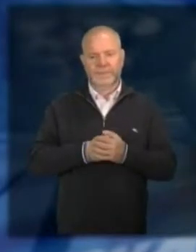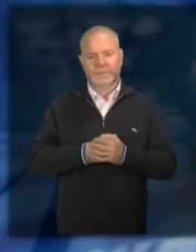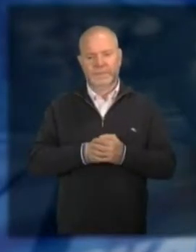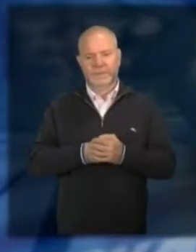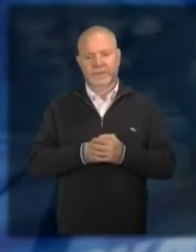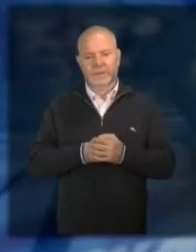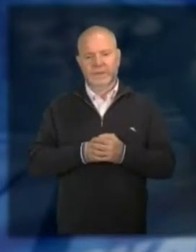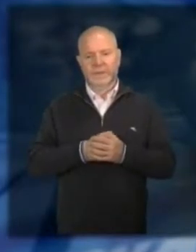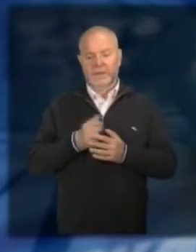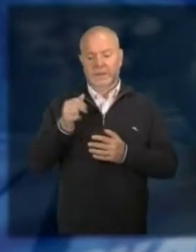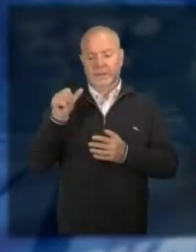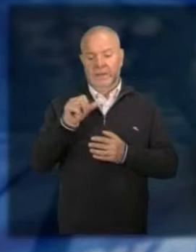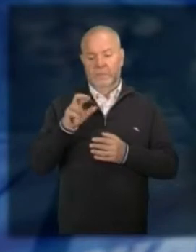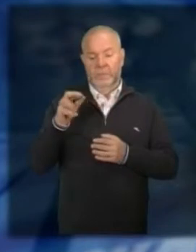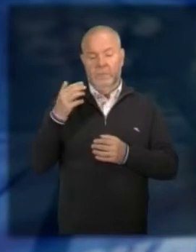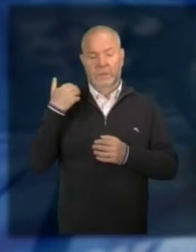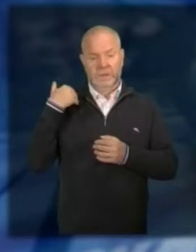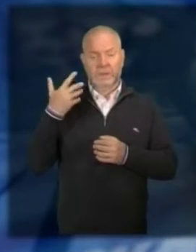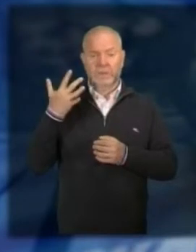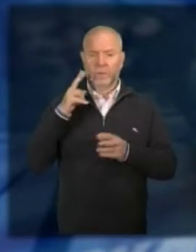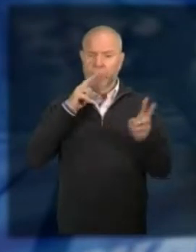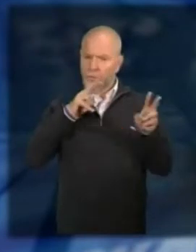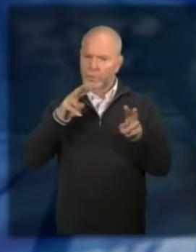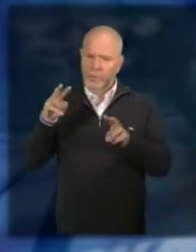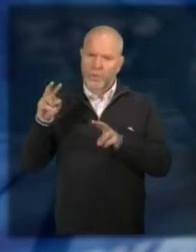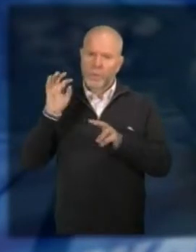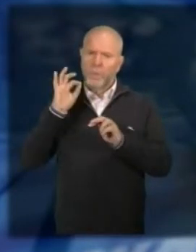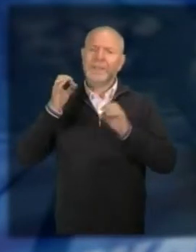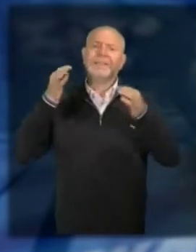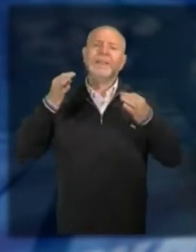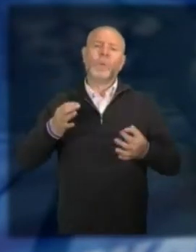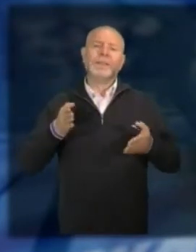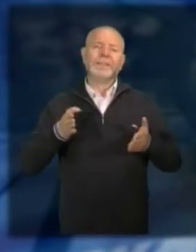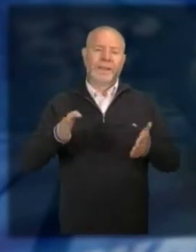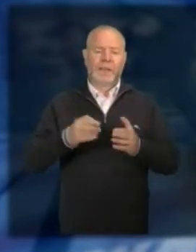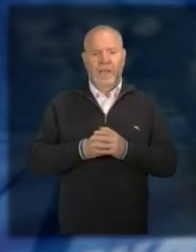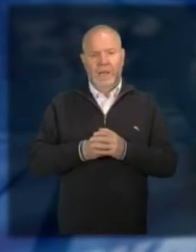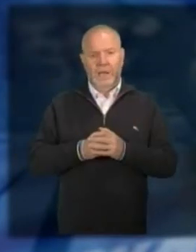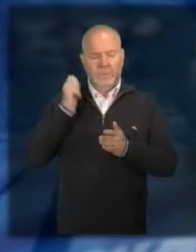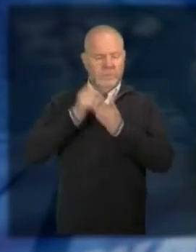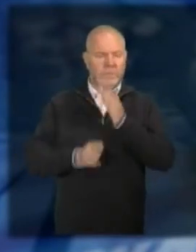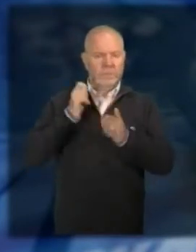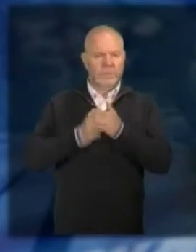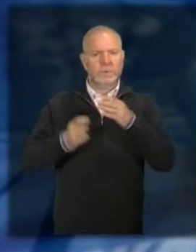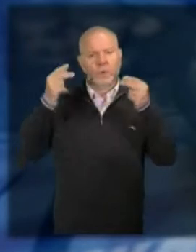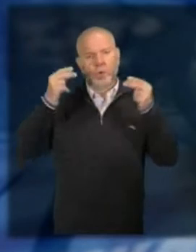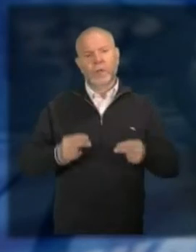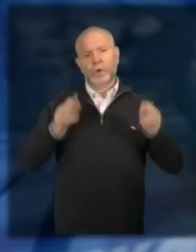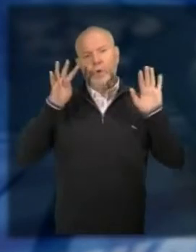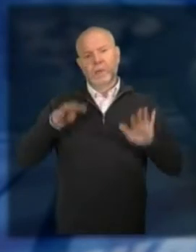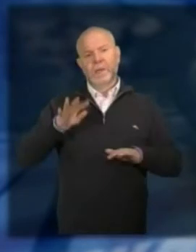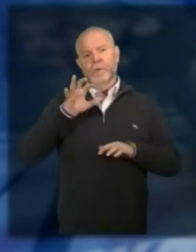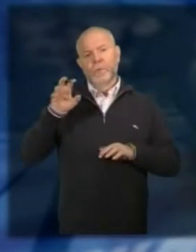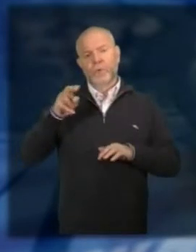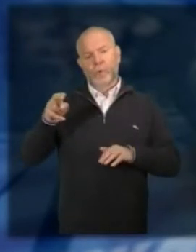fine settimana i militari hanno anche svolto numerosi controlli sul fronte della sicurezza stradale, elevando sanzioni per un totale di